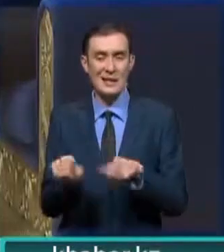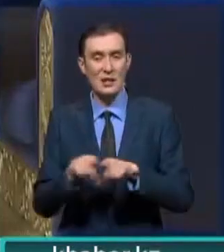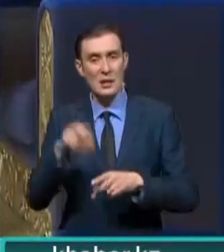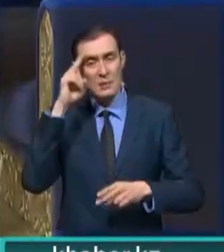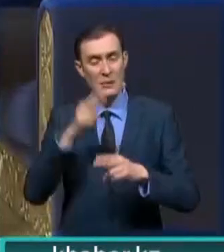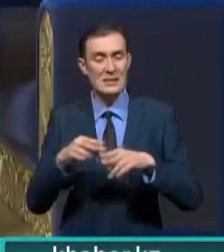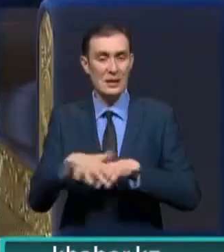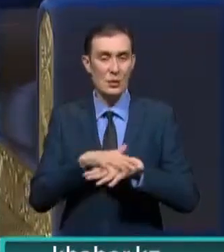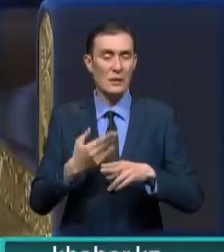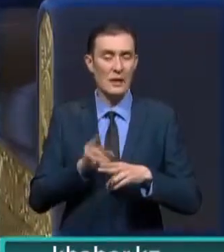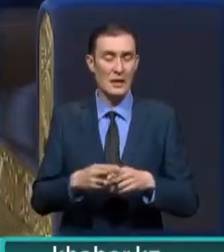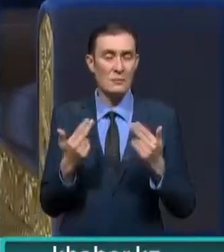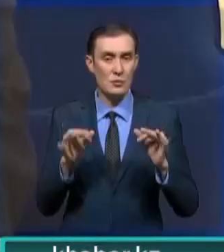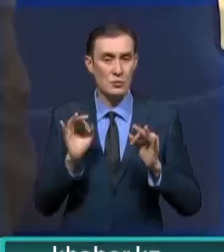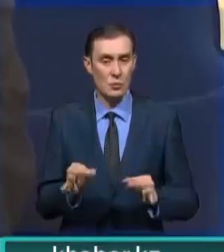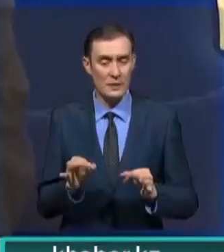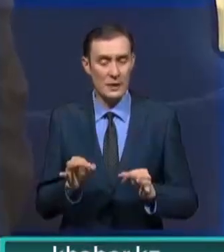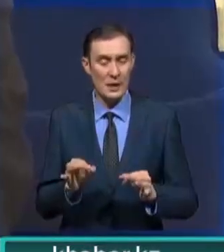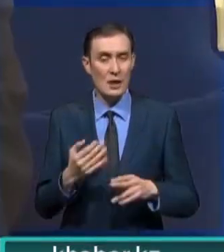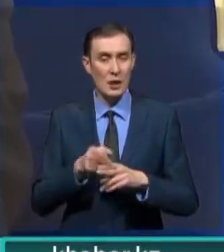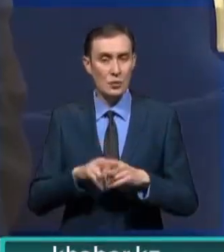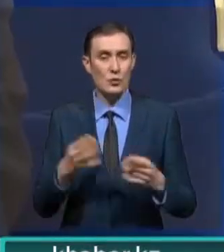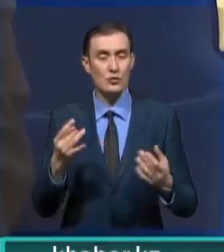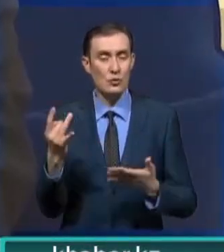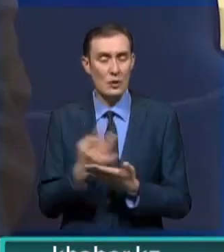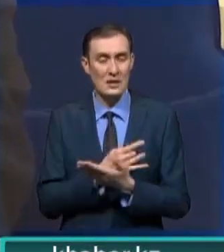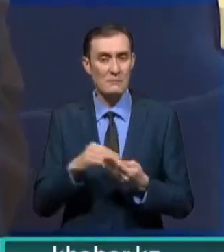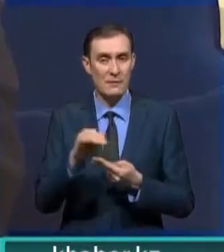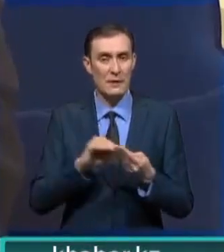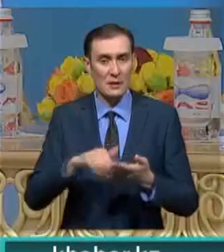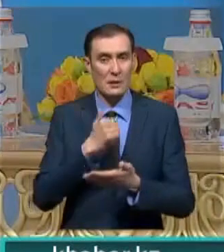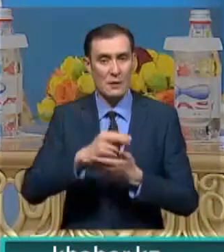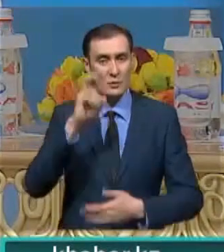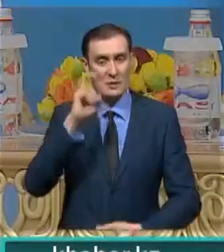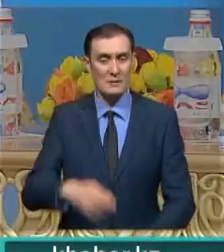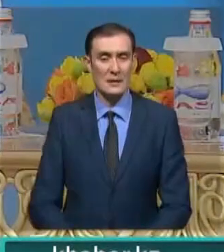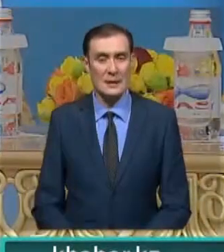братские народы. И это безусловная истина, которую еще раз повторил глава государства.